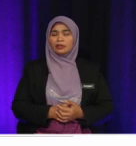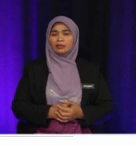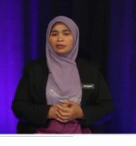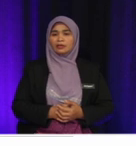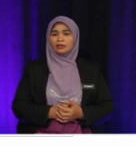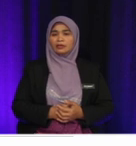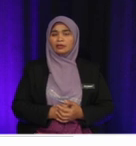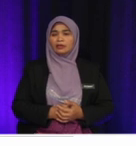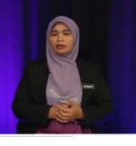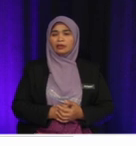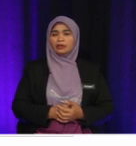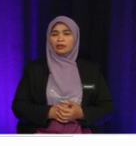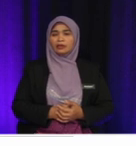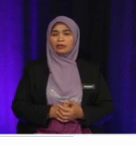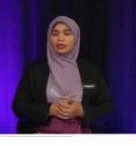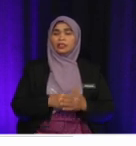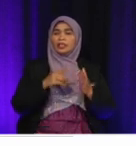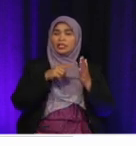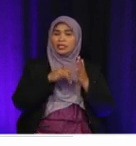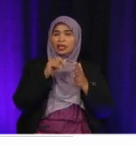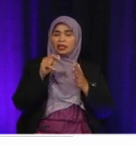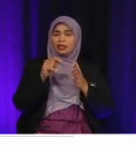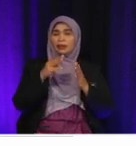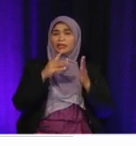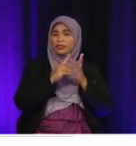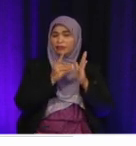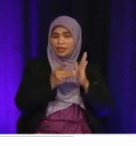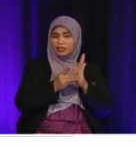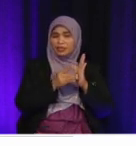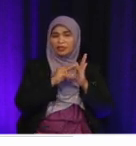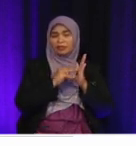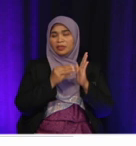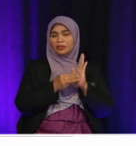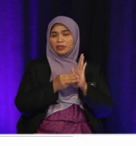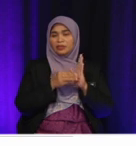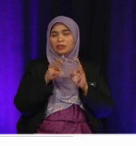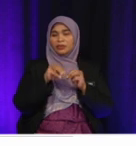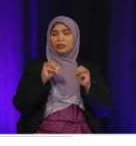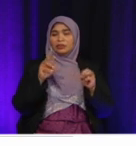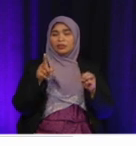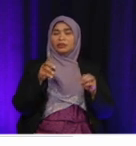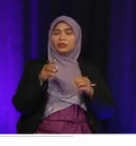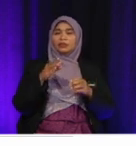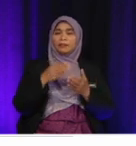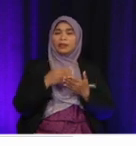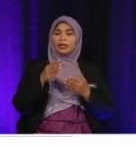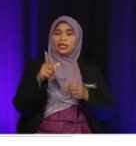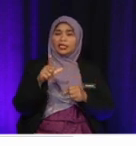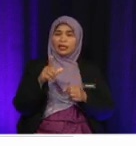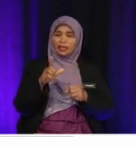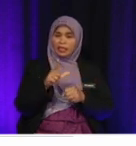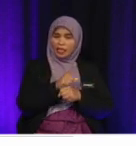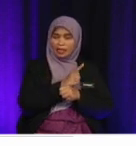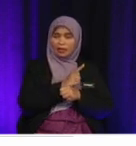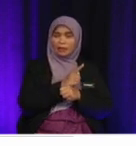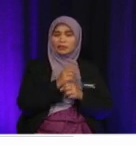patah perkataan tetapi disebabkan inialah mendefinisikan jadi murid-murid perlu memberikan definisi lengkap seperti